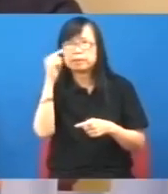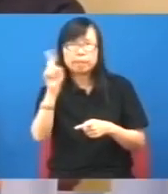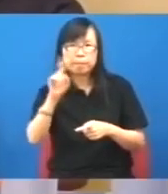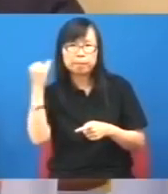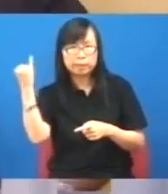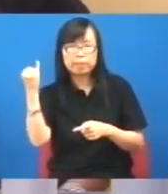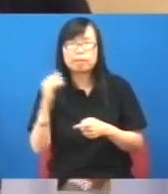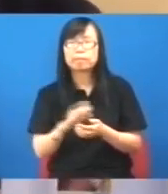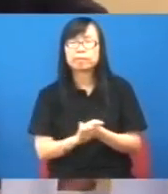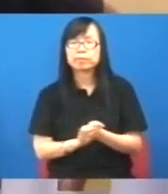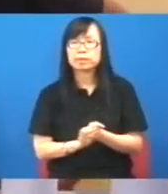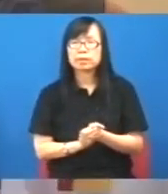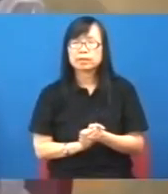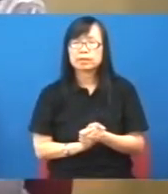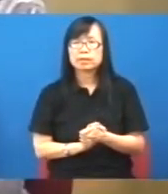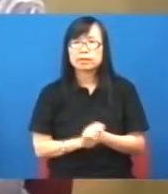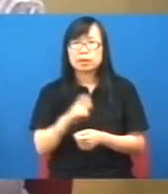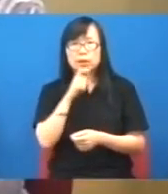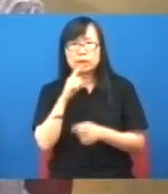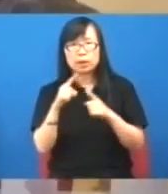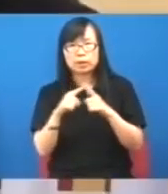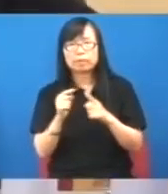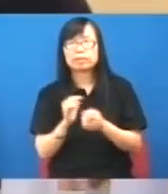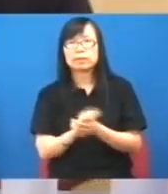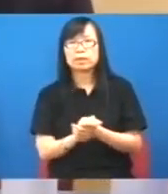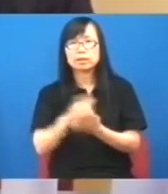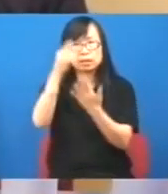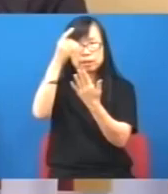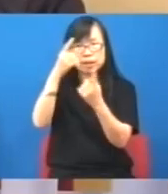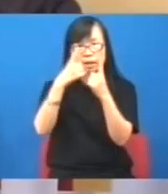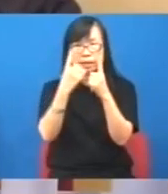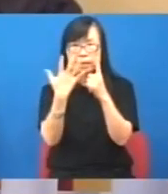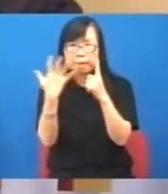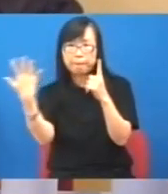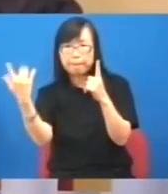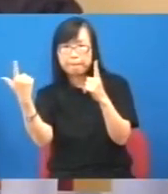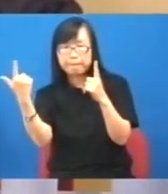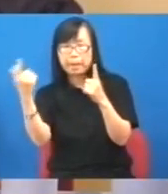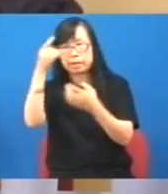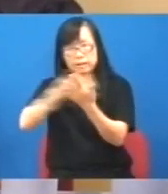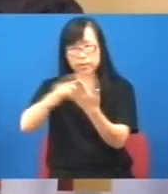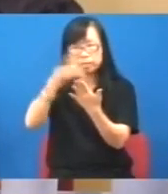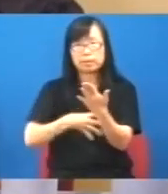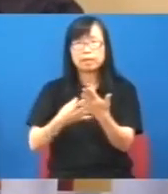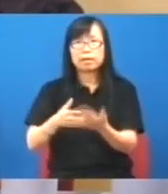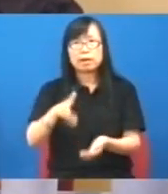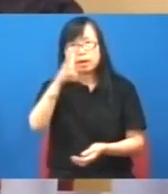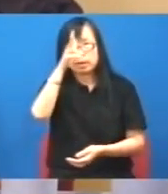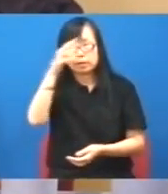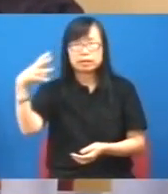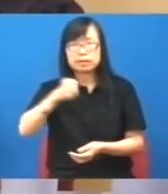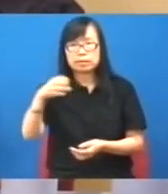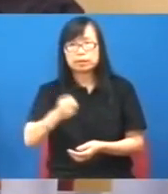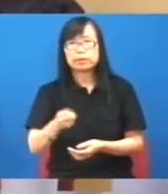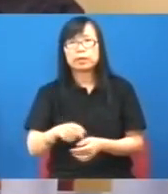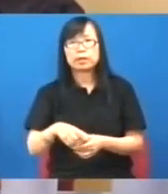咗一樣嘢，就係話有人可以喺158嘅條文裏面揾到個根據咧，就係話。特首啊，或者任